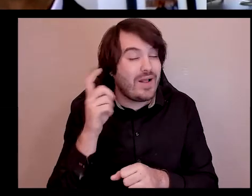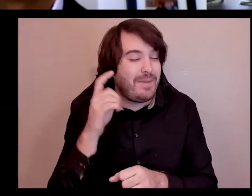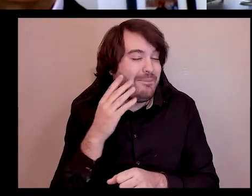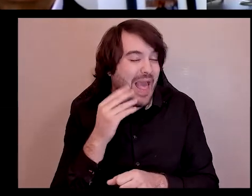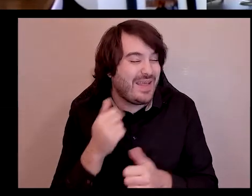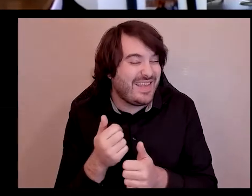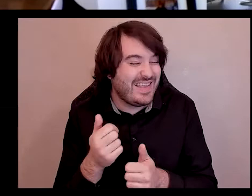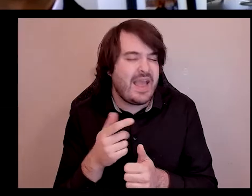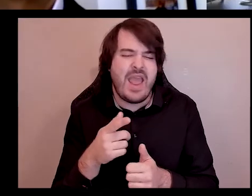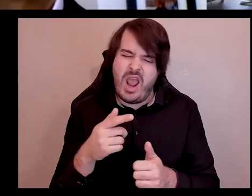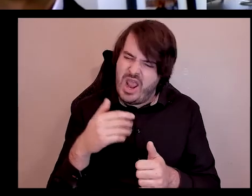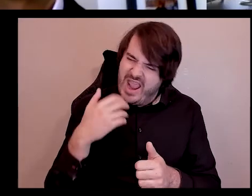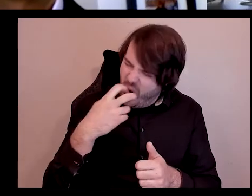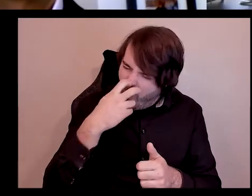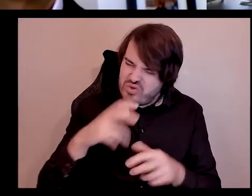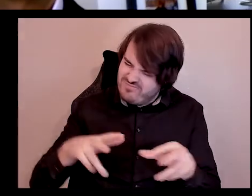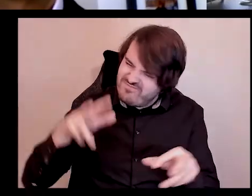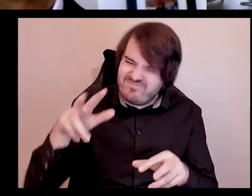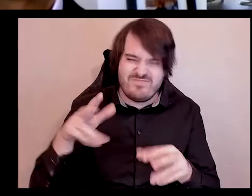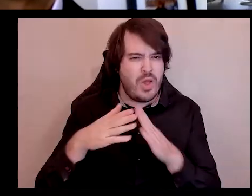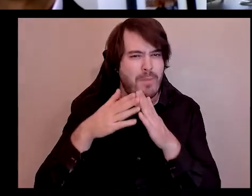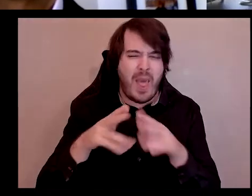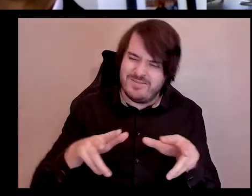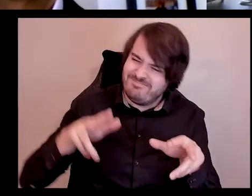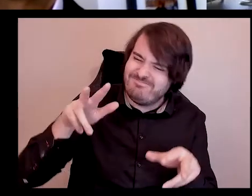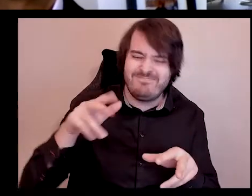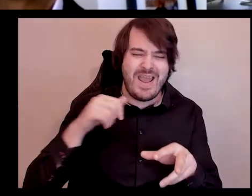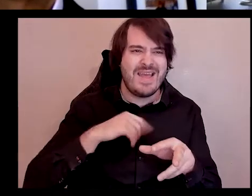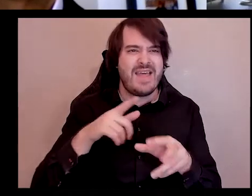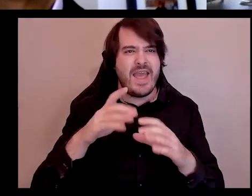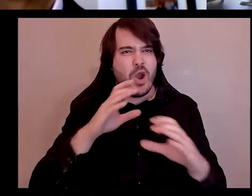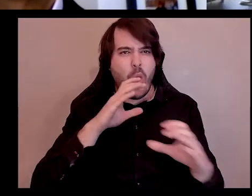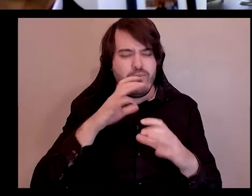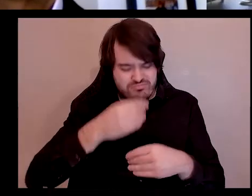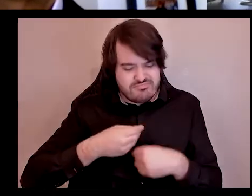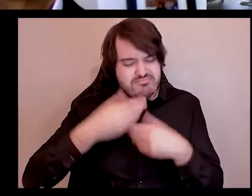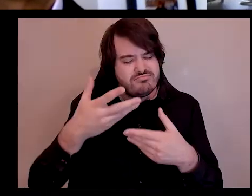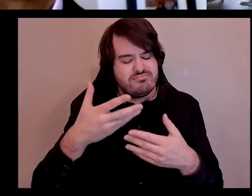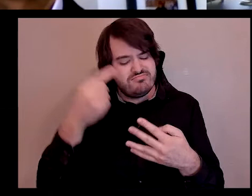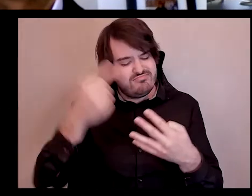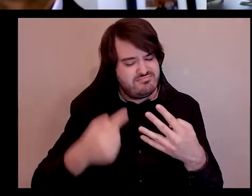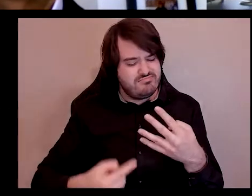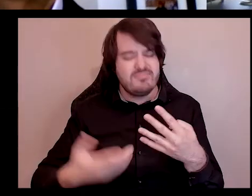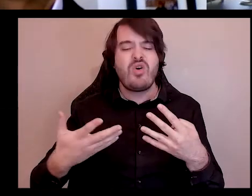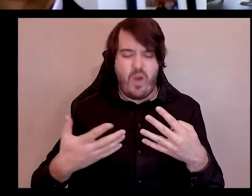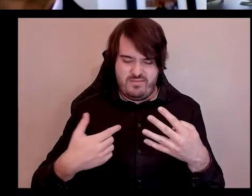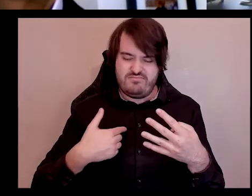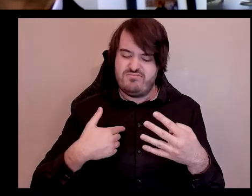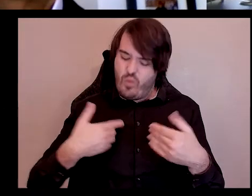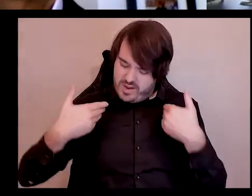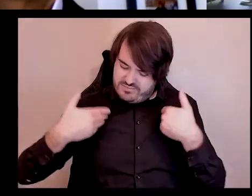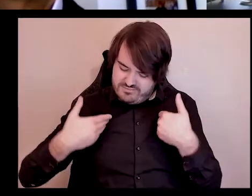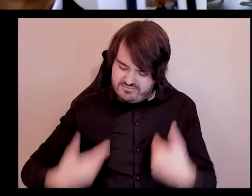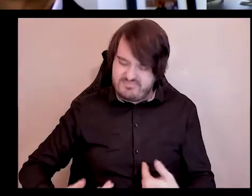travail. C'est ça la vraie vie. Alors vous qui nous écoutez, chers travailleurs expérimentés, osez